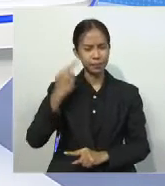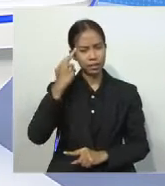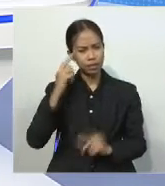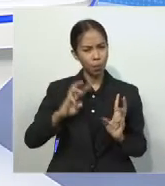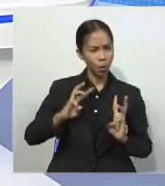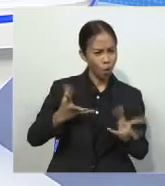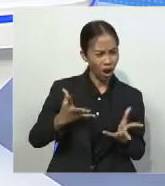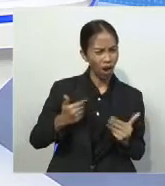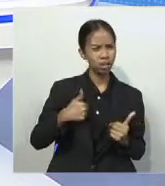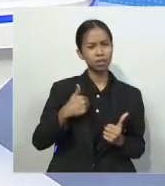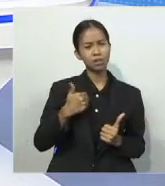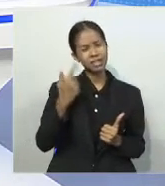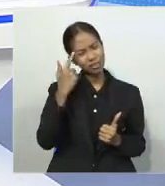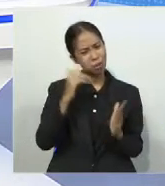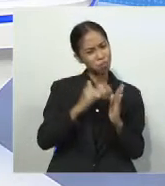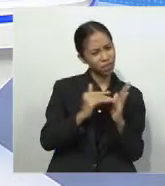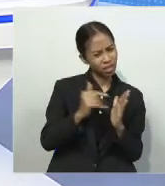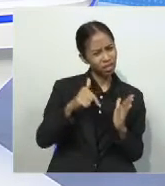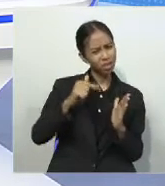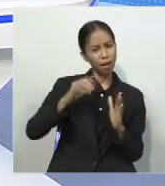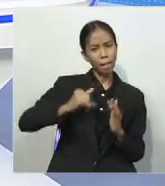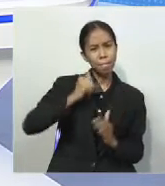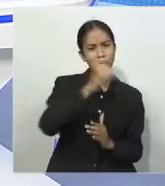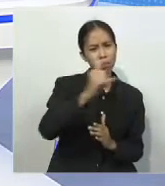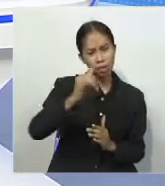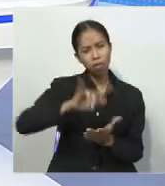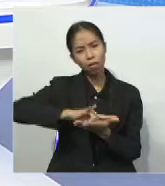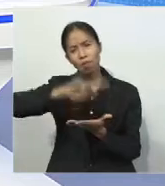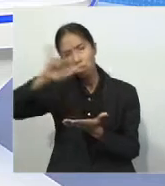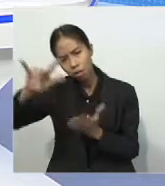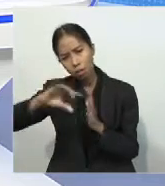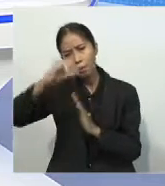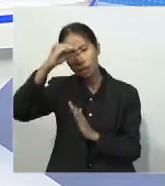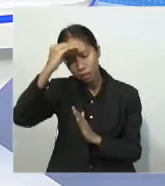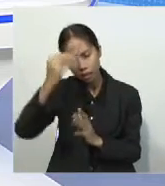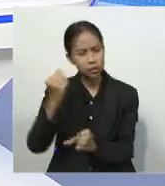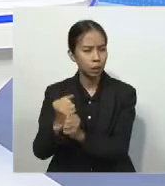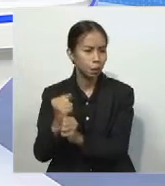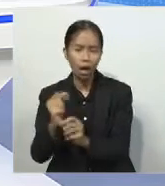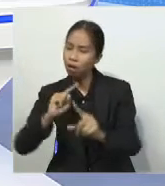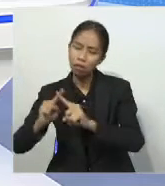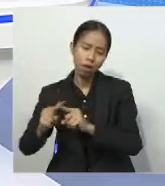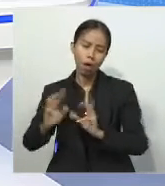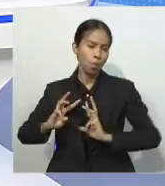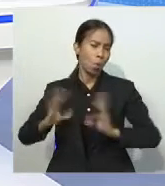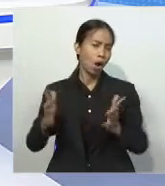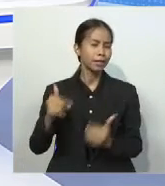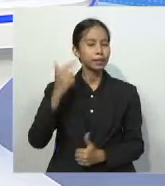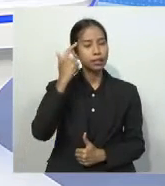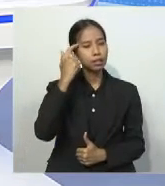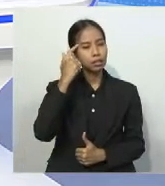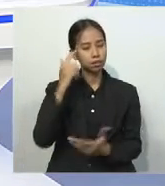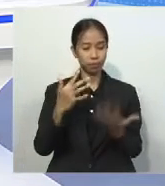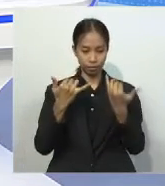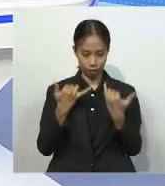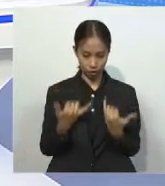ดวกหรือว่า ติดธุระ เดินทางไปเที่ยวต่างประเทศไปเรียนไปประสานงานอะไรต่างๆก็ตาม